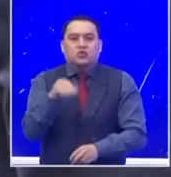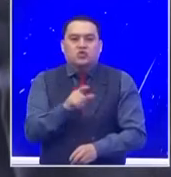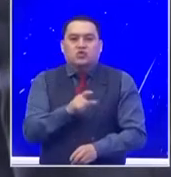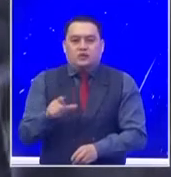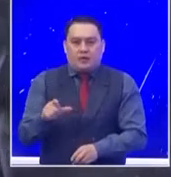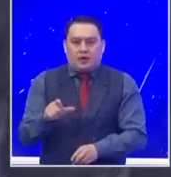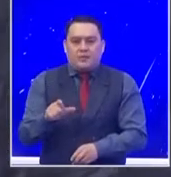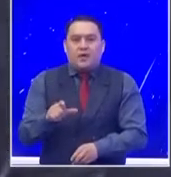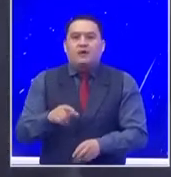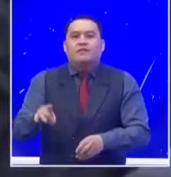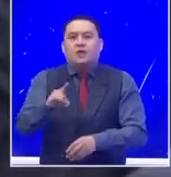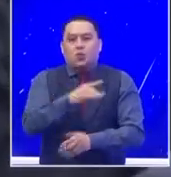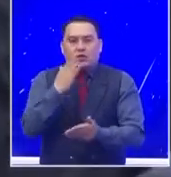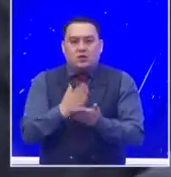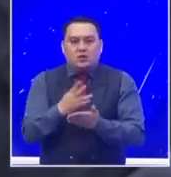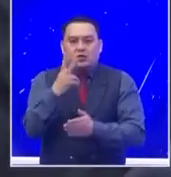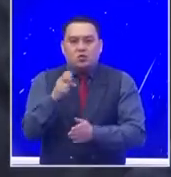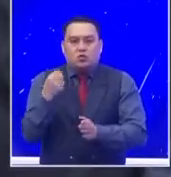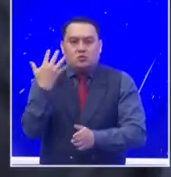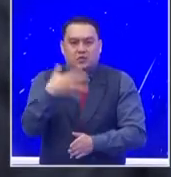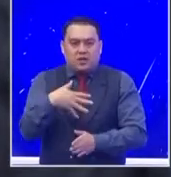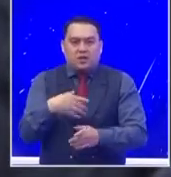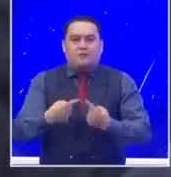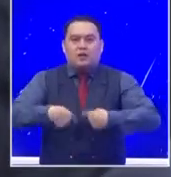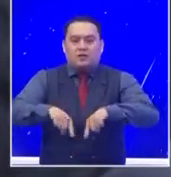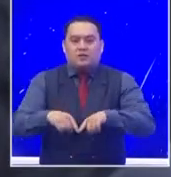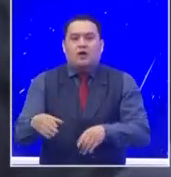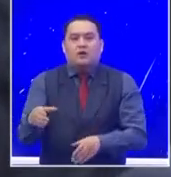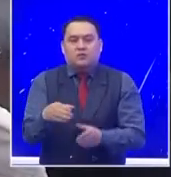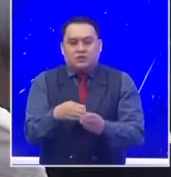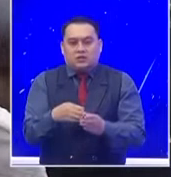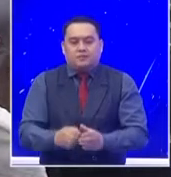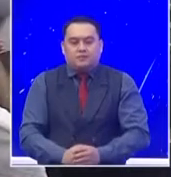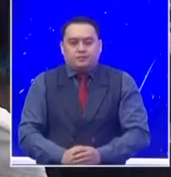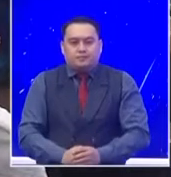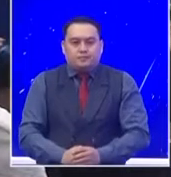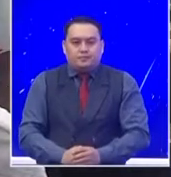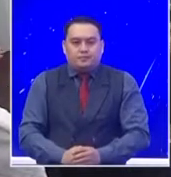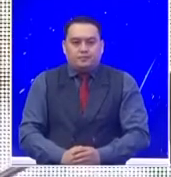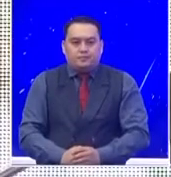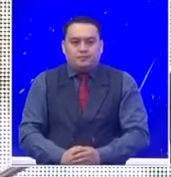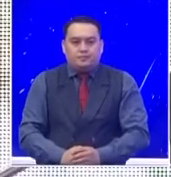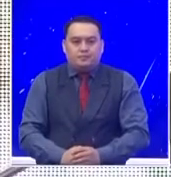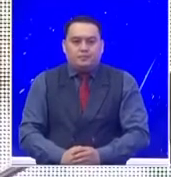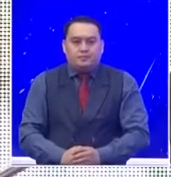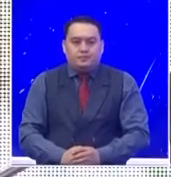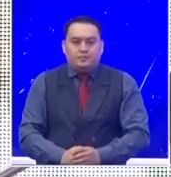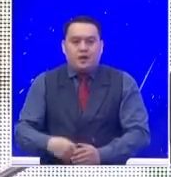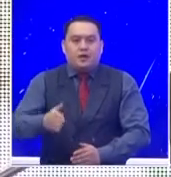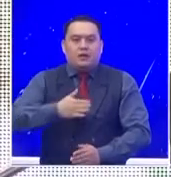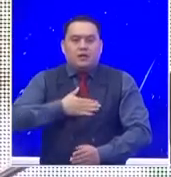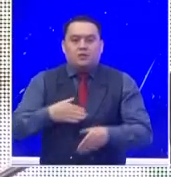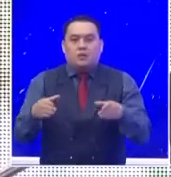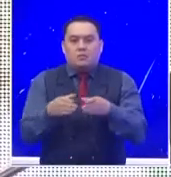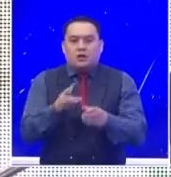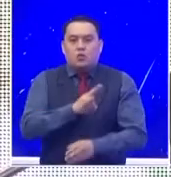лет issues of регионе действует свыше 350 первичных партийных организаций наша парня на